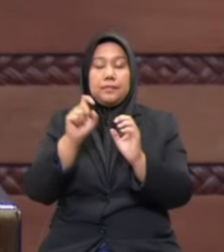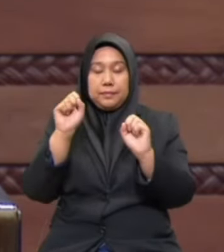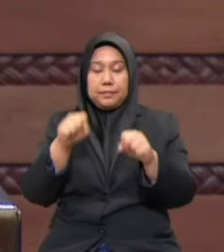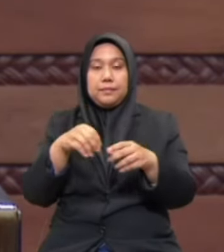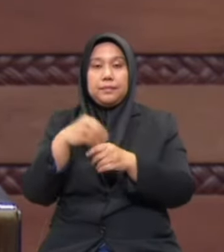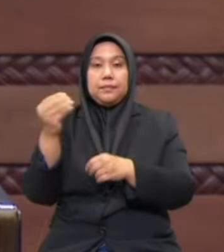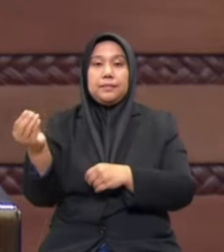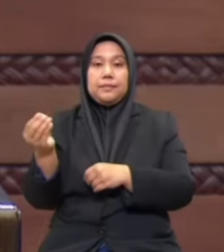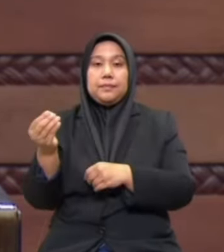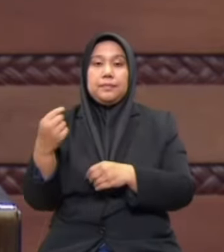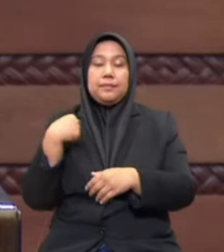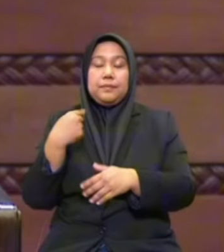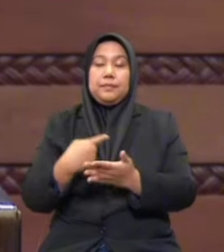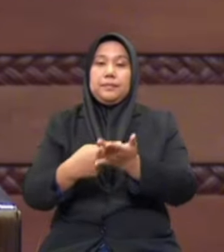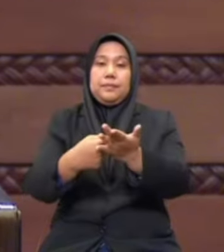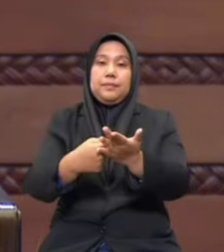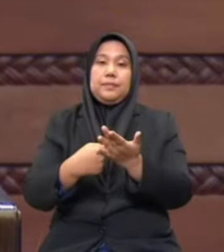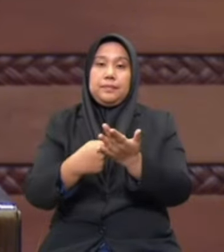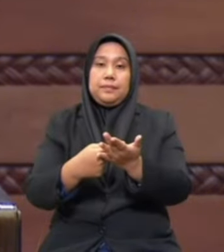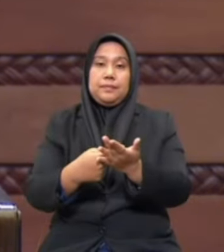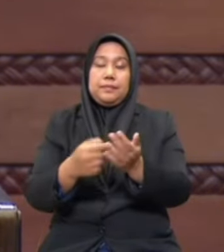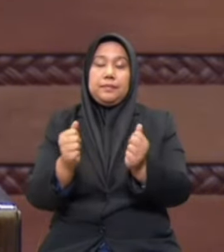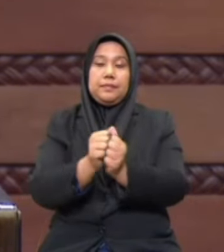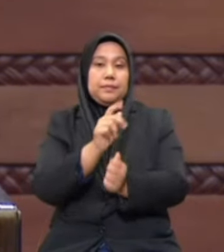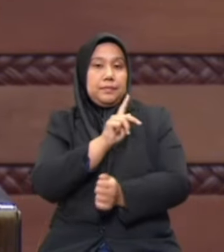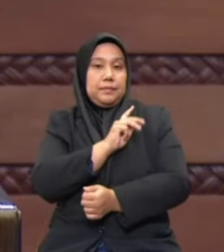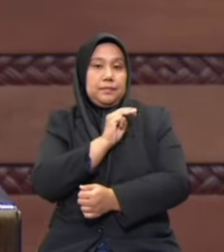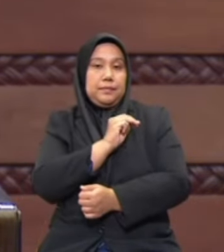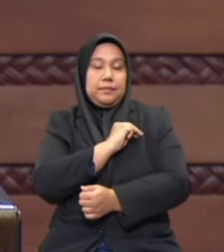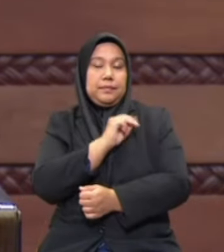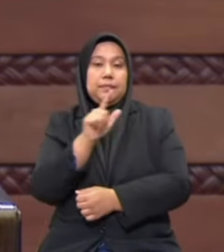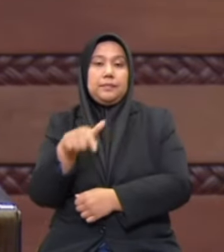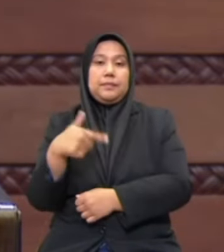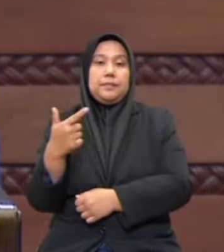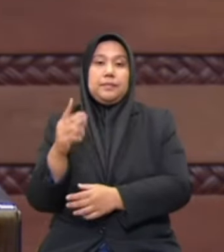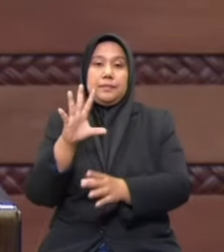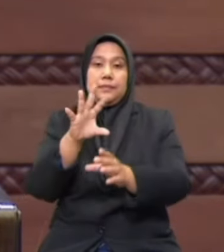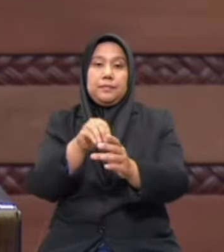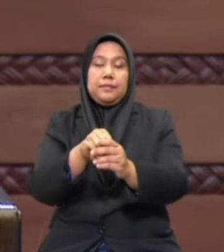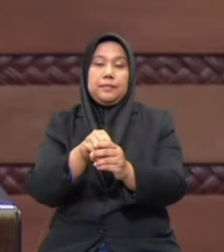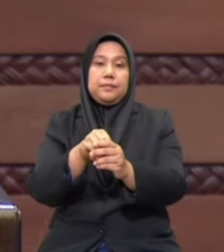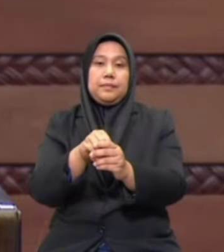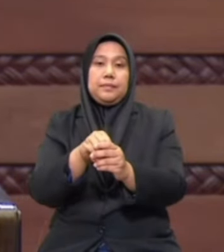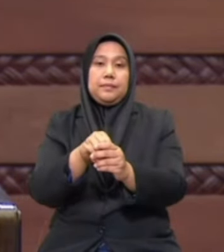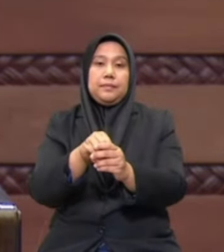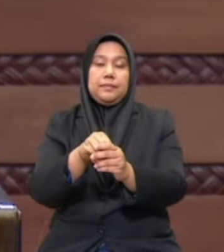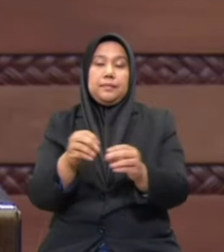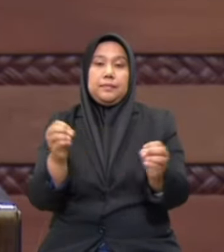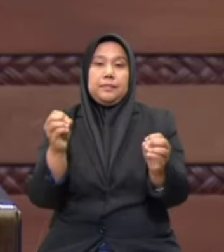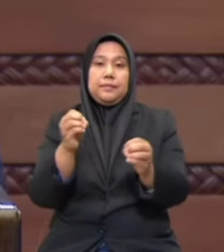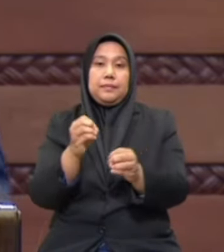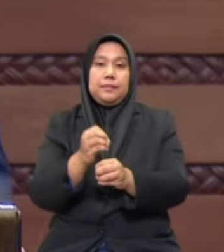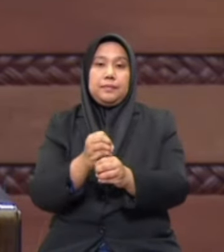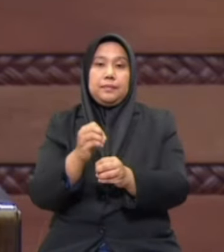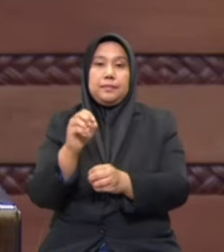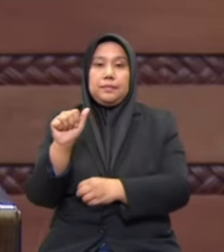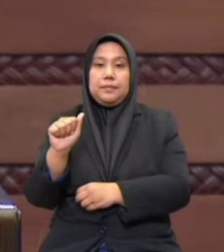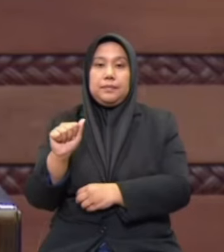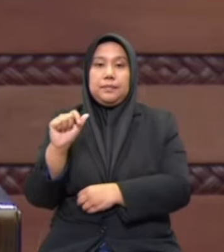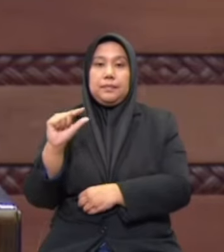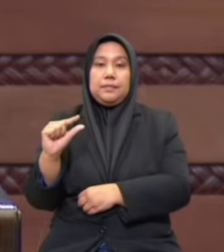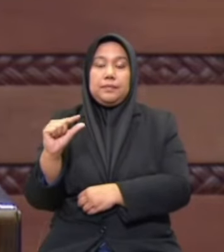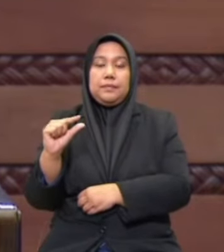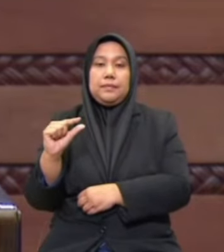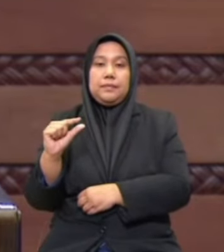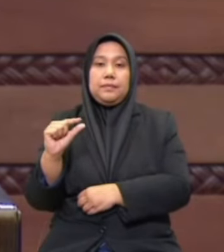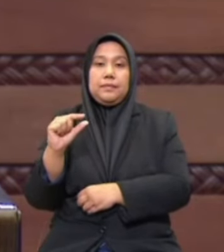m-tannya sama kementeri-kementerian lain termasuklah pejabat AG ataupun dalam Kementerian